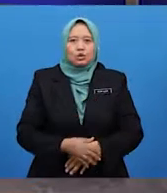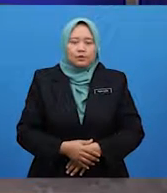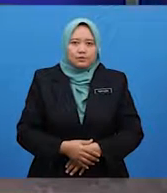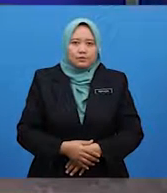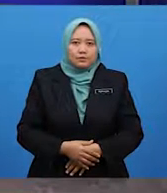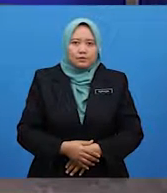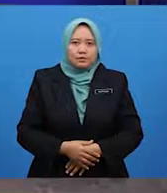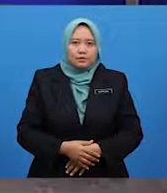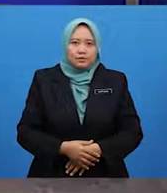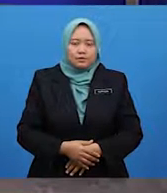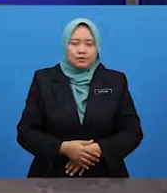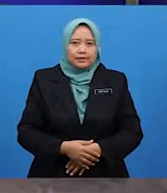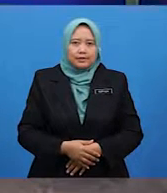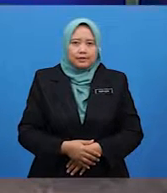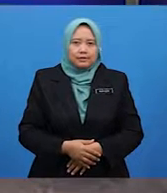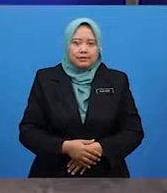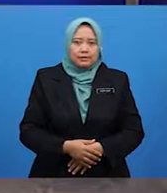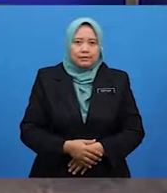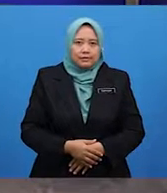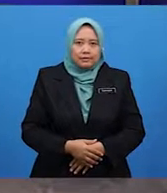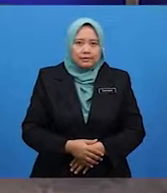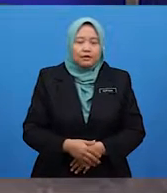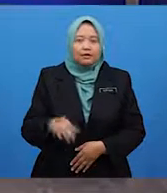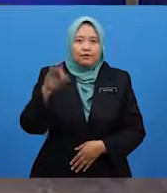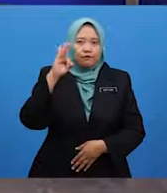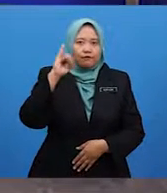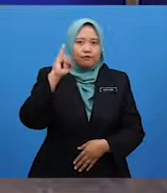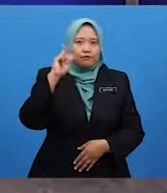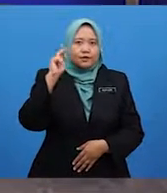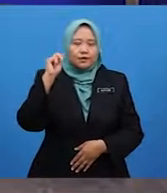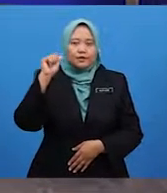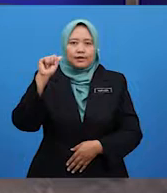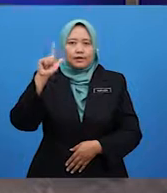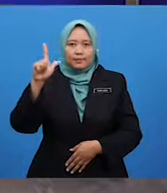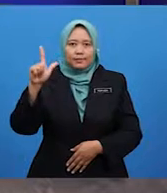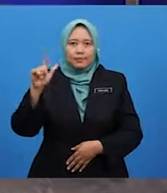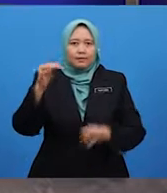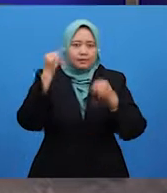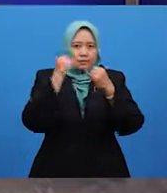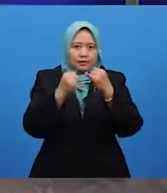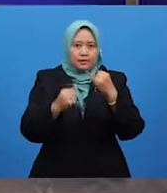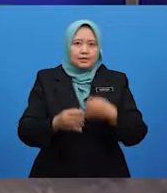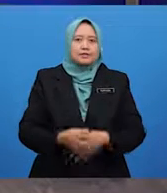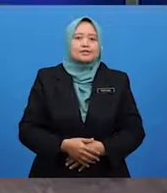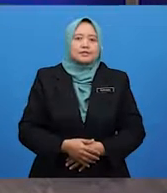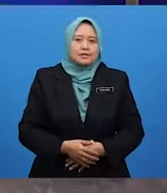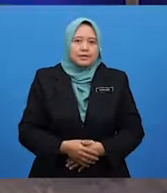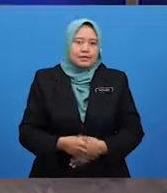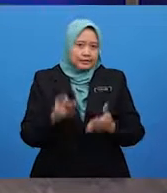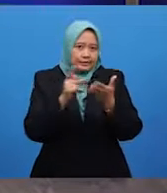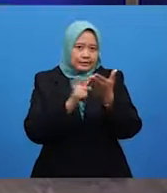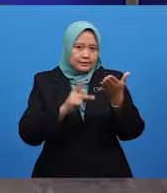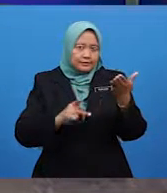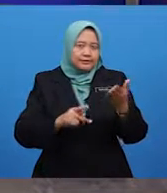Final sketches. Wah, lidah belacan pada cakap. Saya ulang sekali lagi. final sketches.